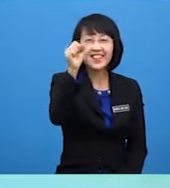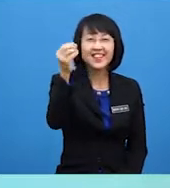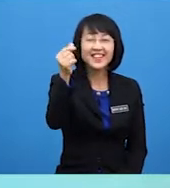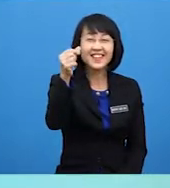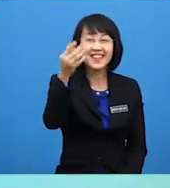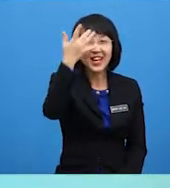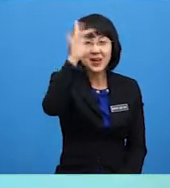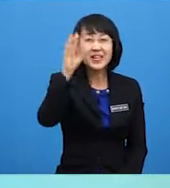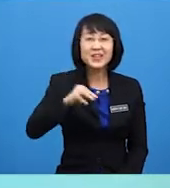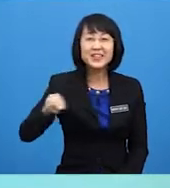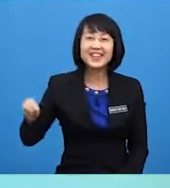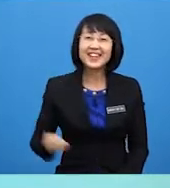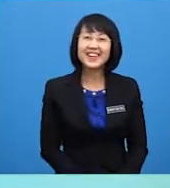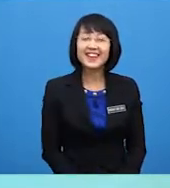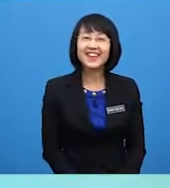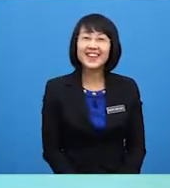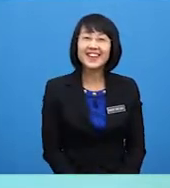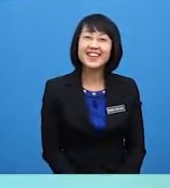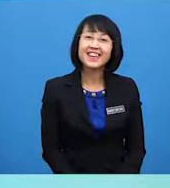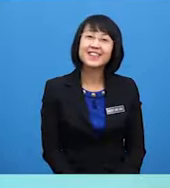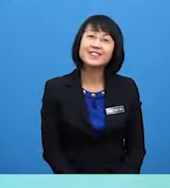Wah, pandai murid-murid cikgu.